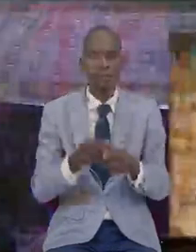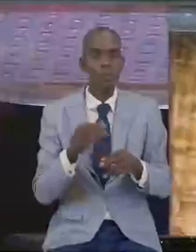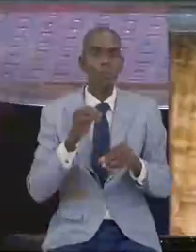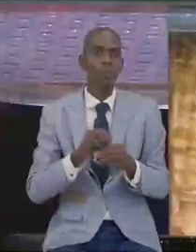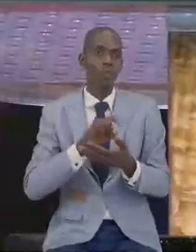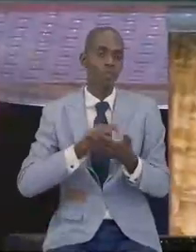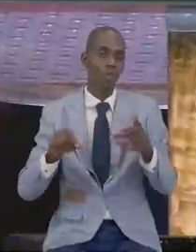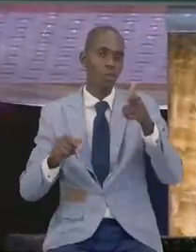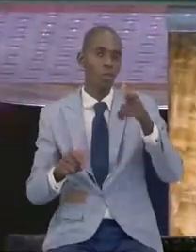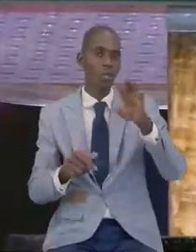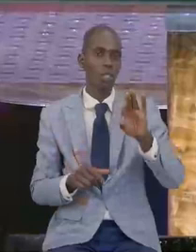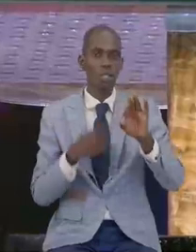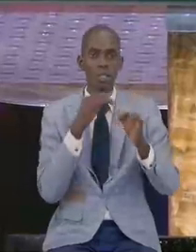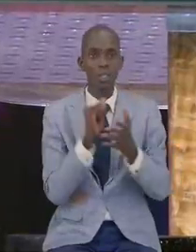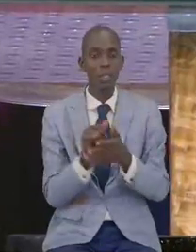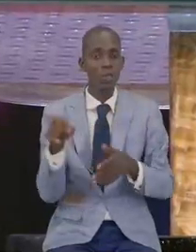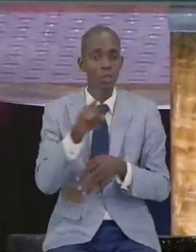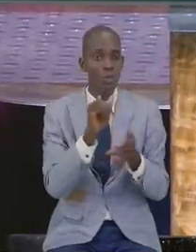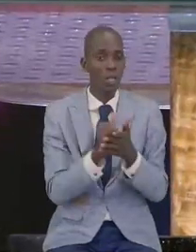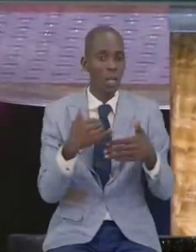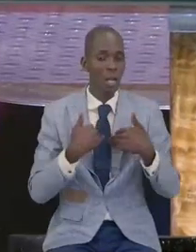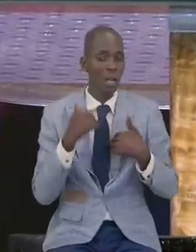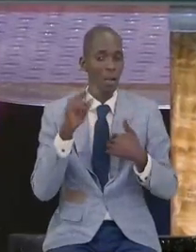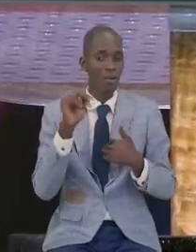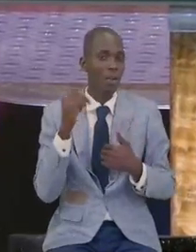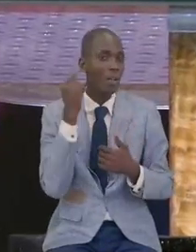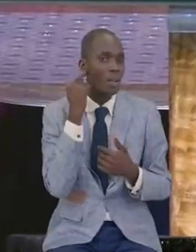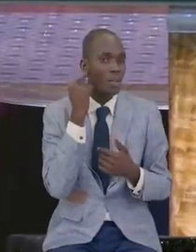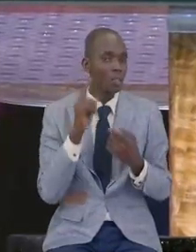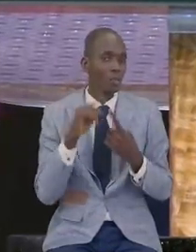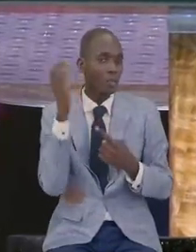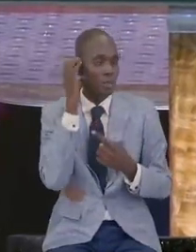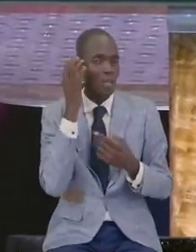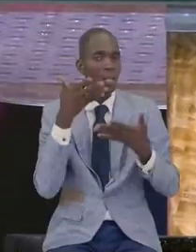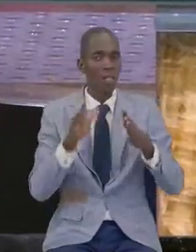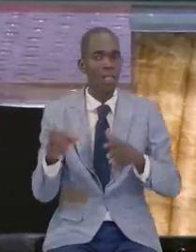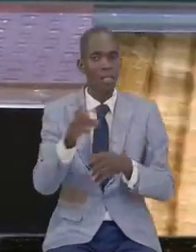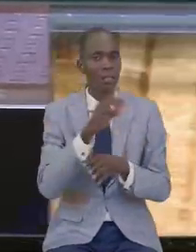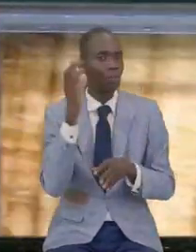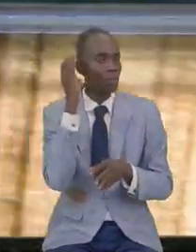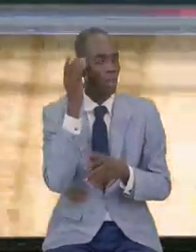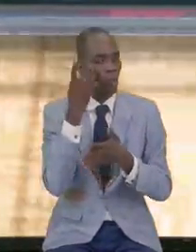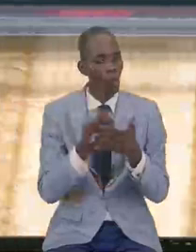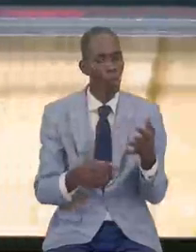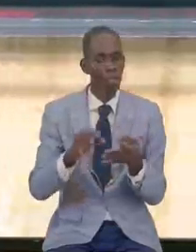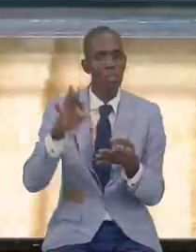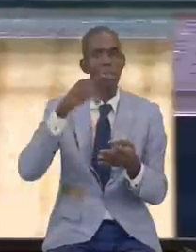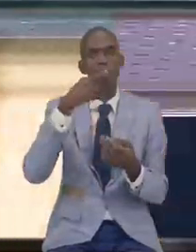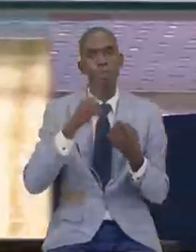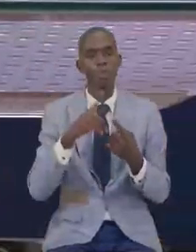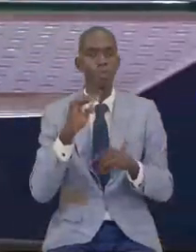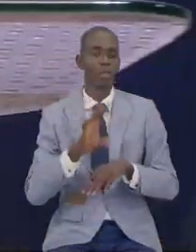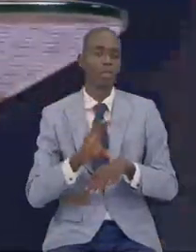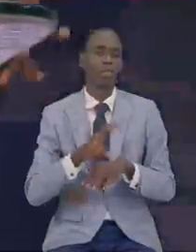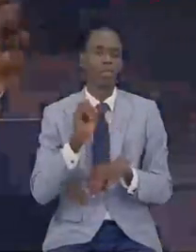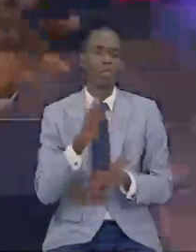29. Que celui qui a les oreilles entende ce que l'Esprit dit aux églises. Le